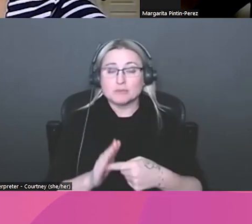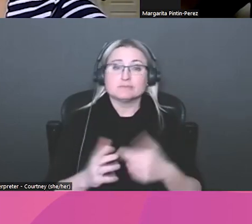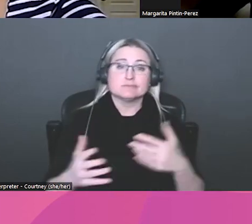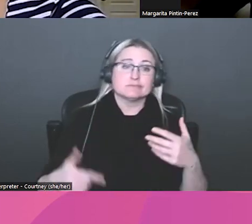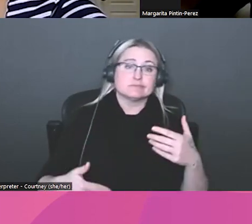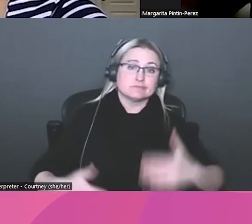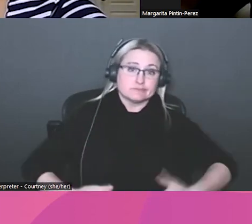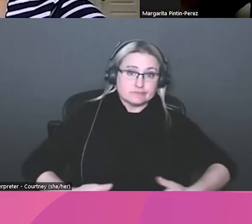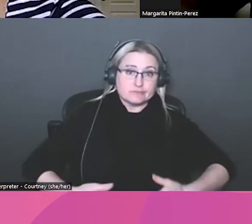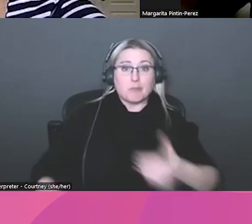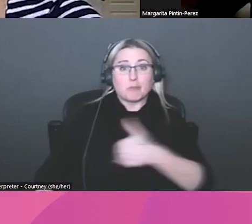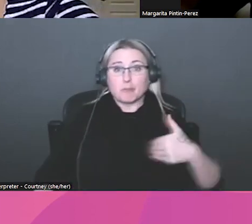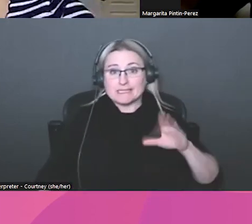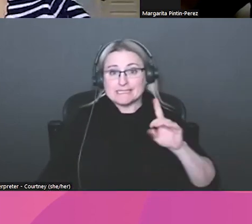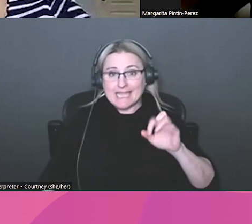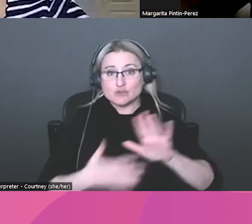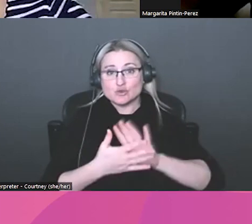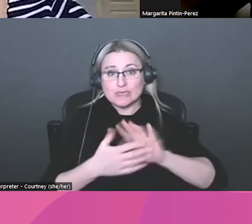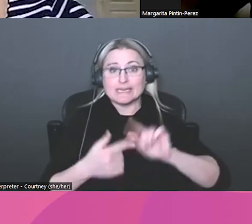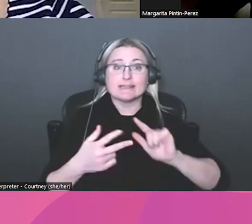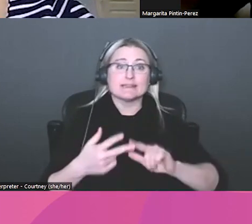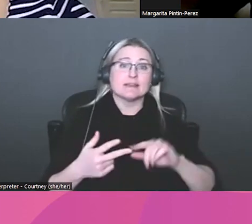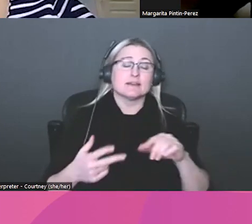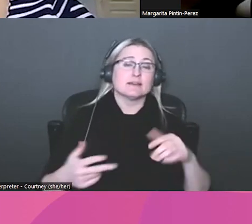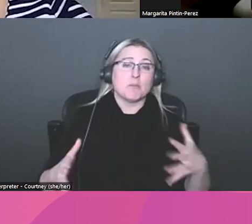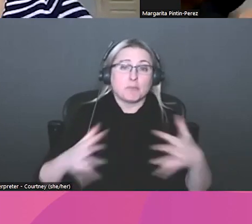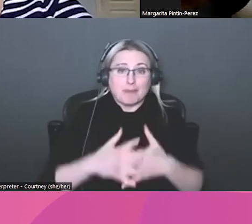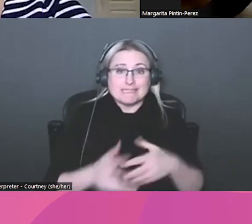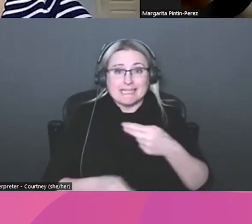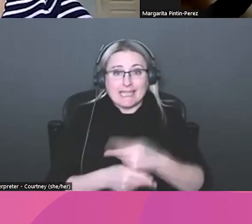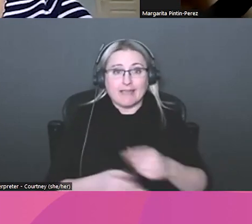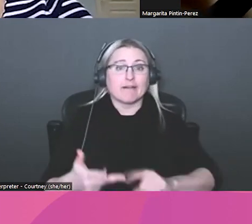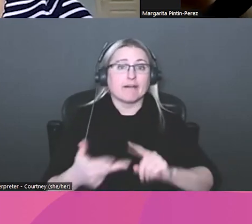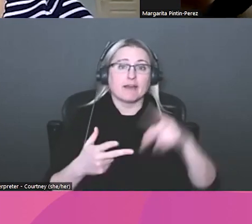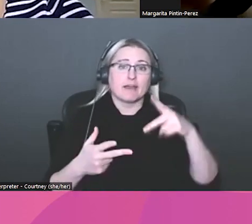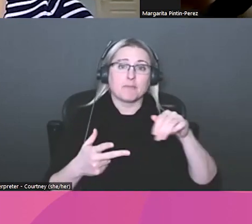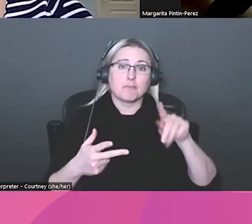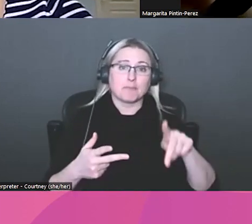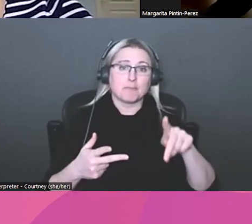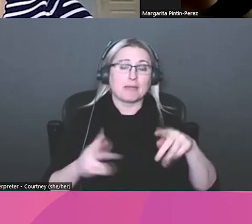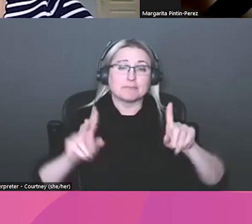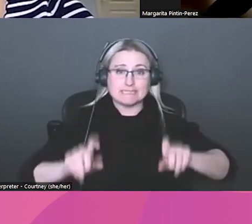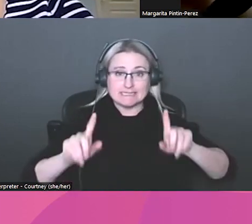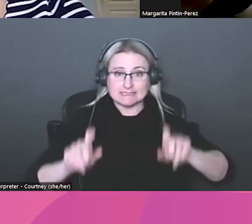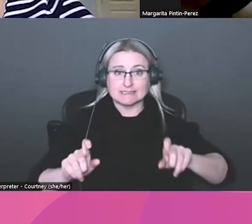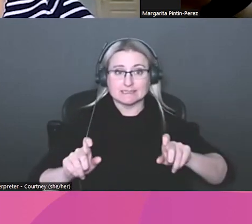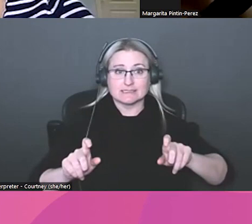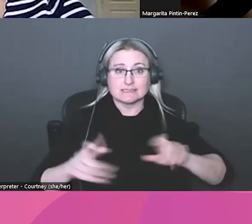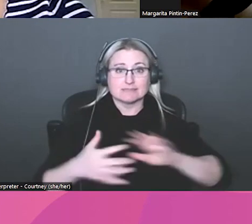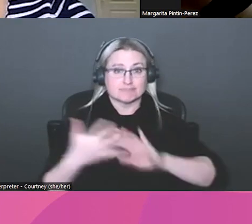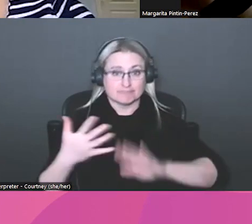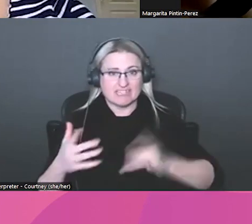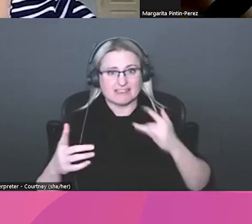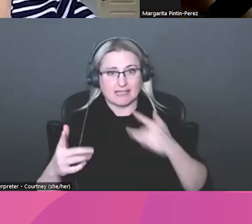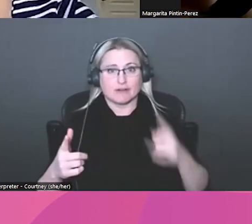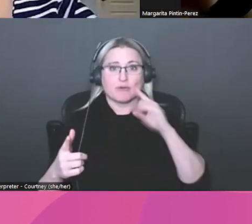exemple, il y a les dépistages de cancer et certaines autres procédures qui se rapportent